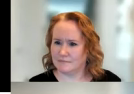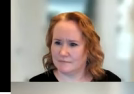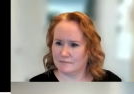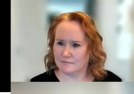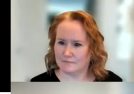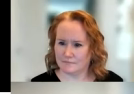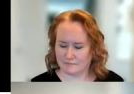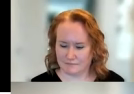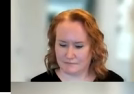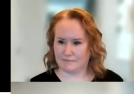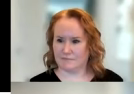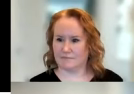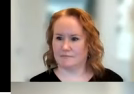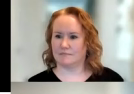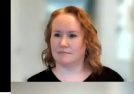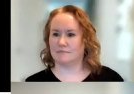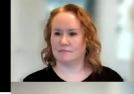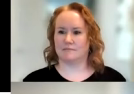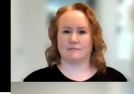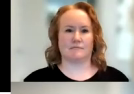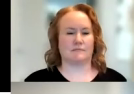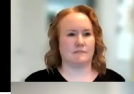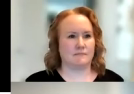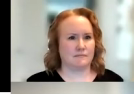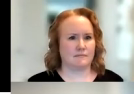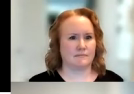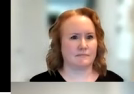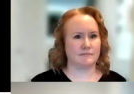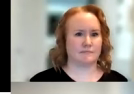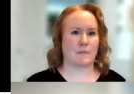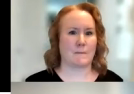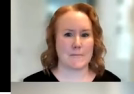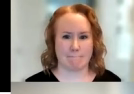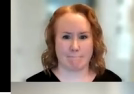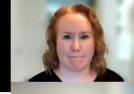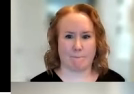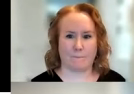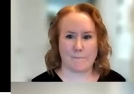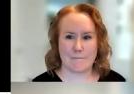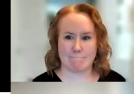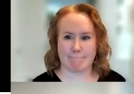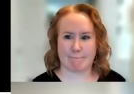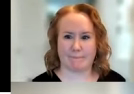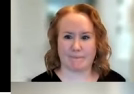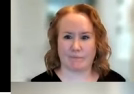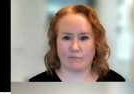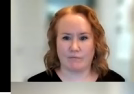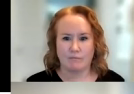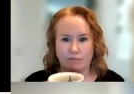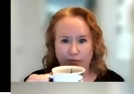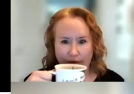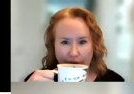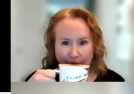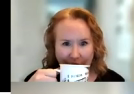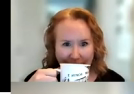Og så vil vi I bolk 3, altså avslutningsvis, forsøke å gi noen overordnede konklusjoner. Og